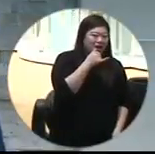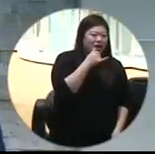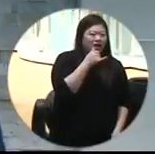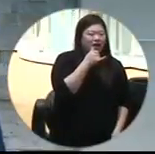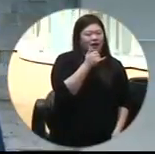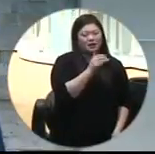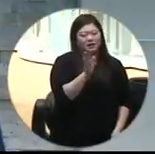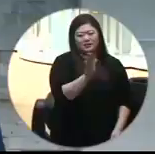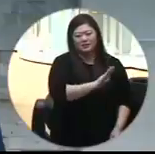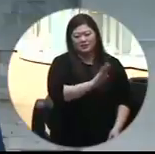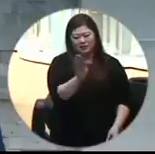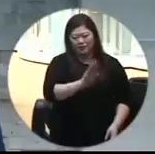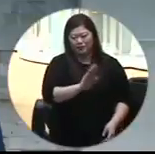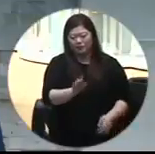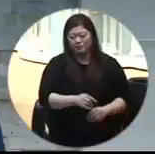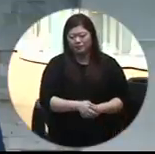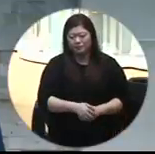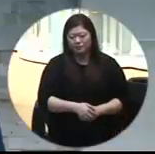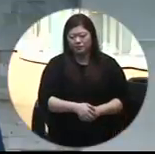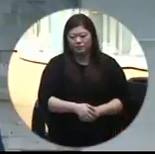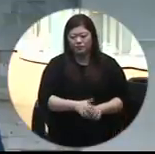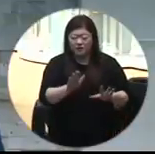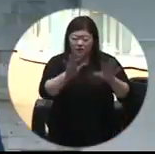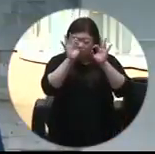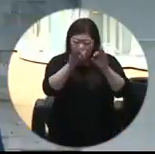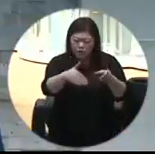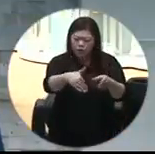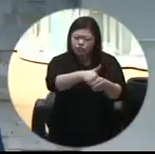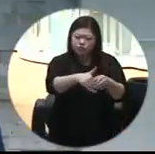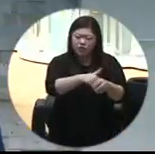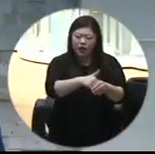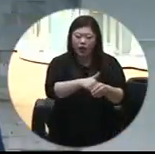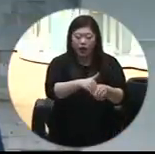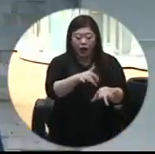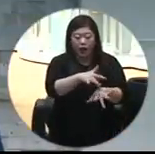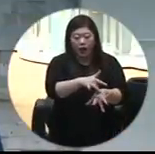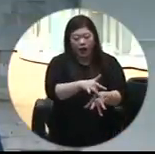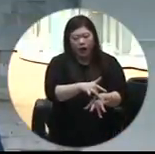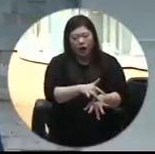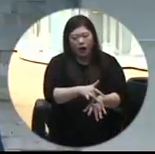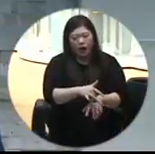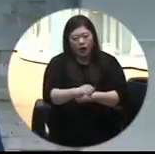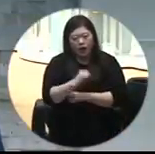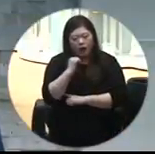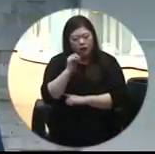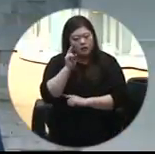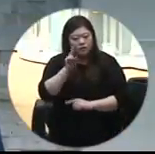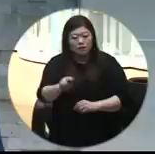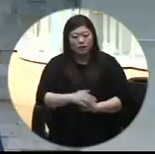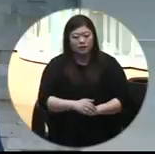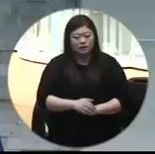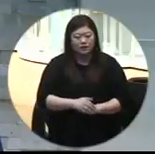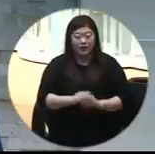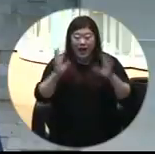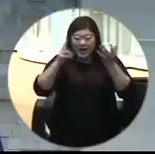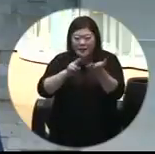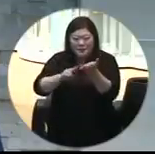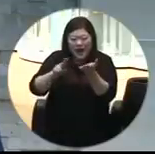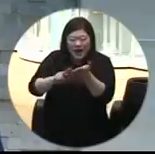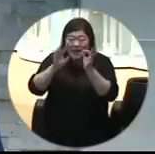이 문화. 지금 문화들 보면 다 귀신 작품들이에요, 저기 다. 애들이 지금 거의 다 잡혀